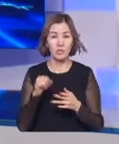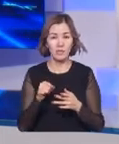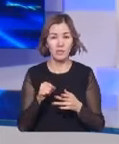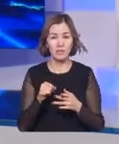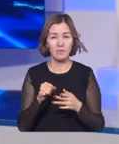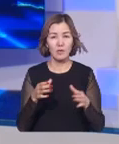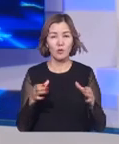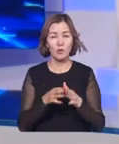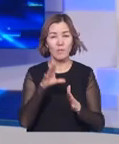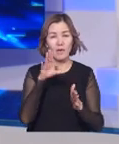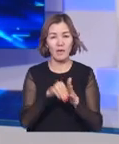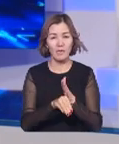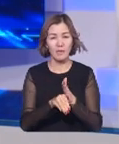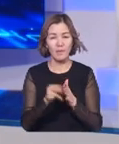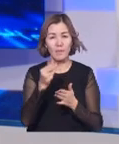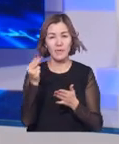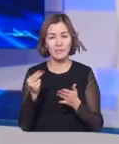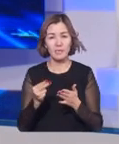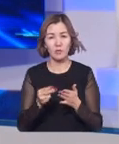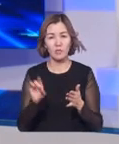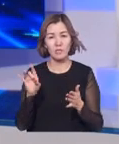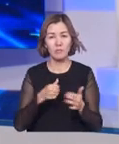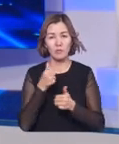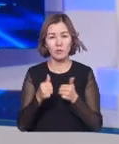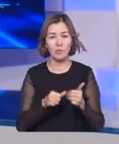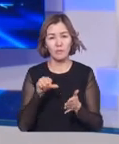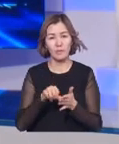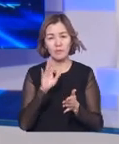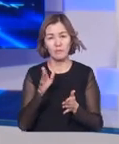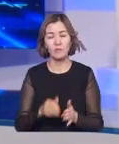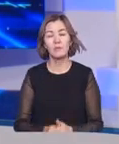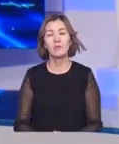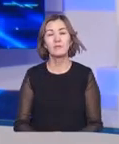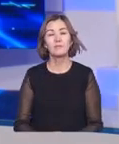аймақ құрамасына алынып, Астанада өтетін республикалық додада бақ сынайтын болады.